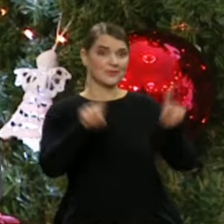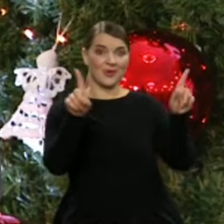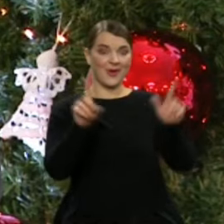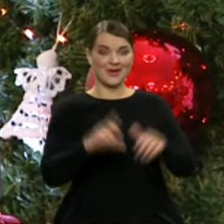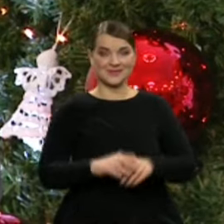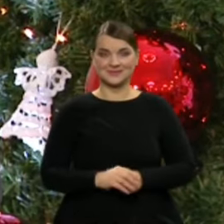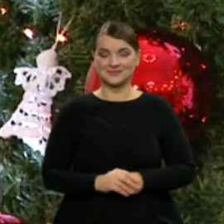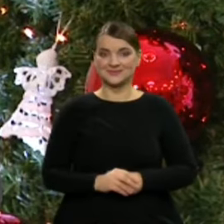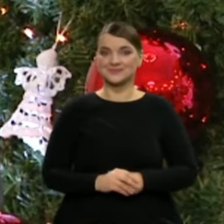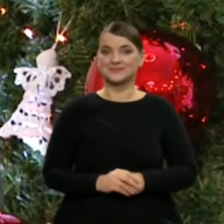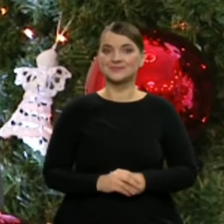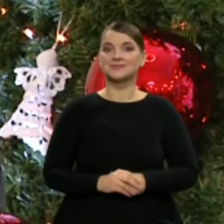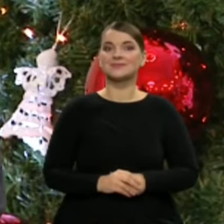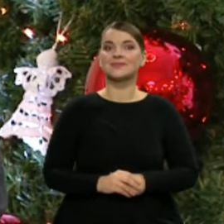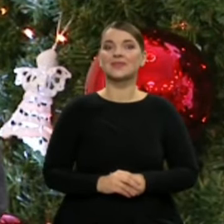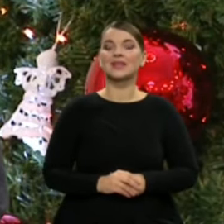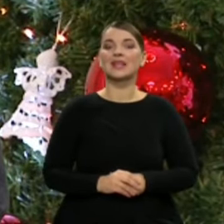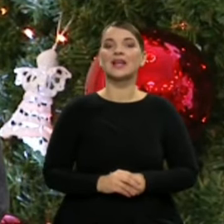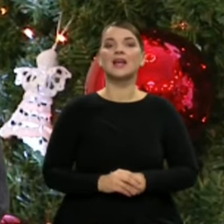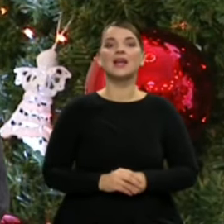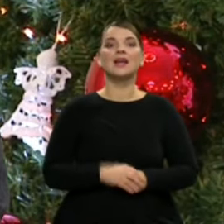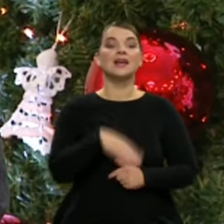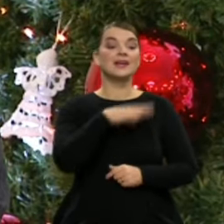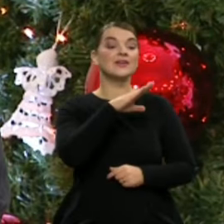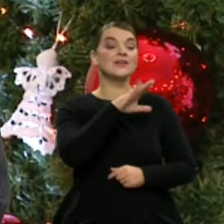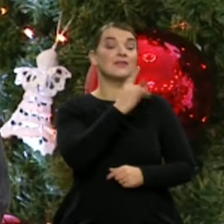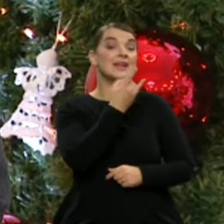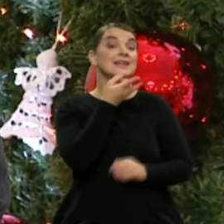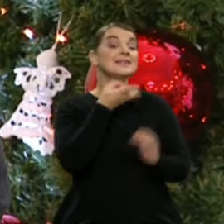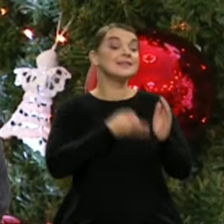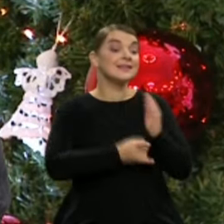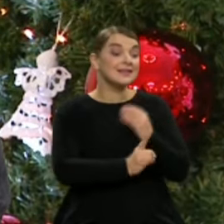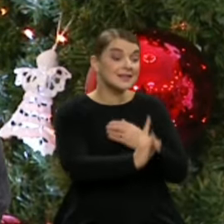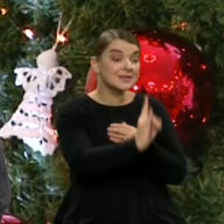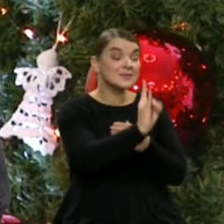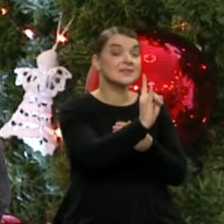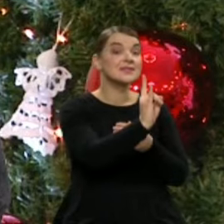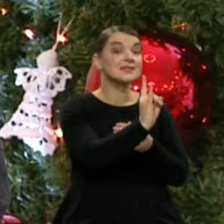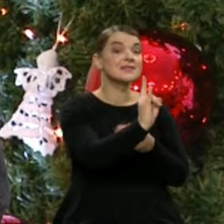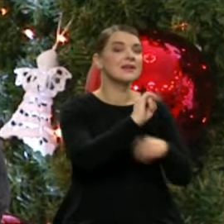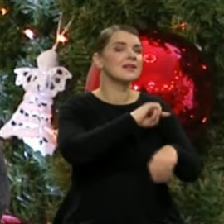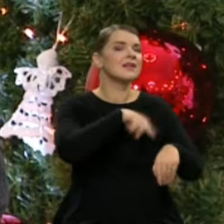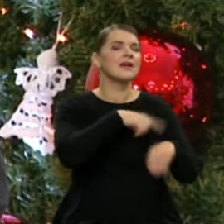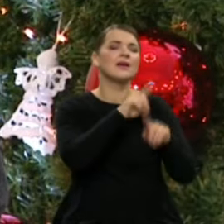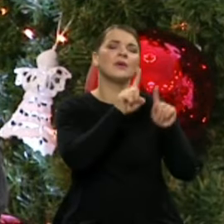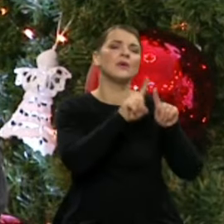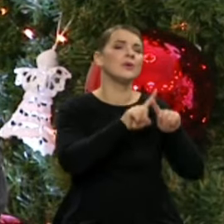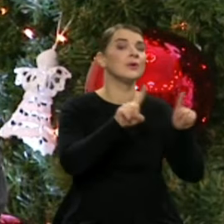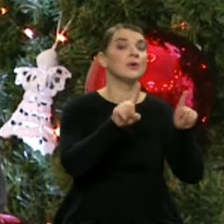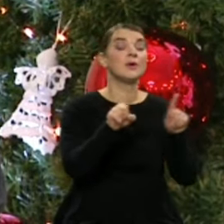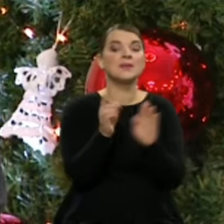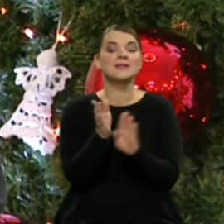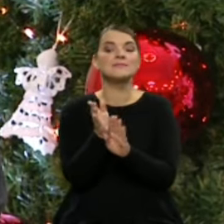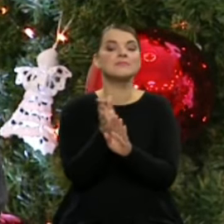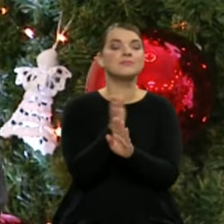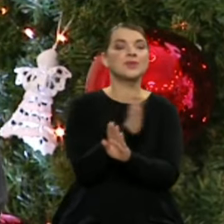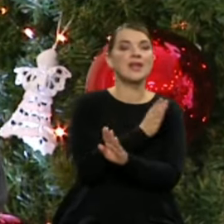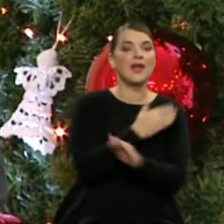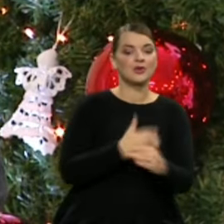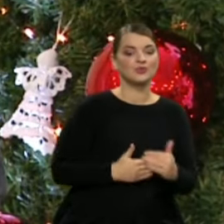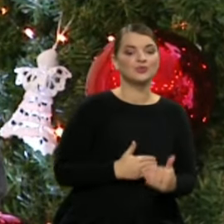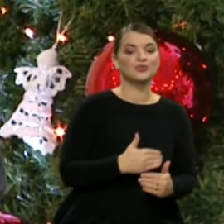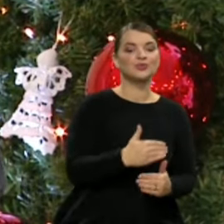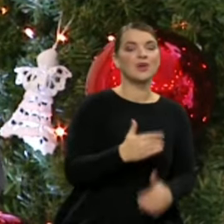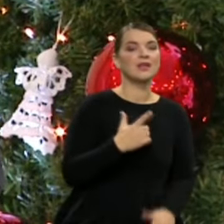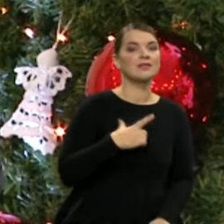Ypatingas ne tik, kai vaikelis gimsta, bet yra labai ypatingas laikas jo laukimas.